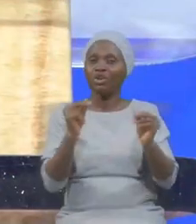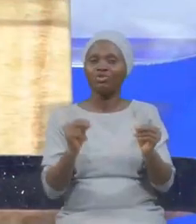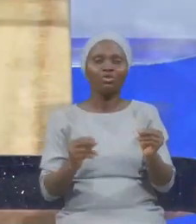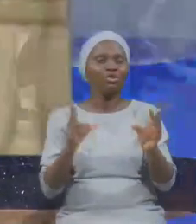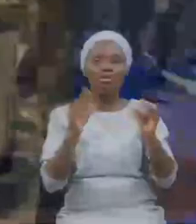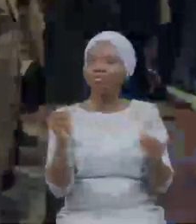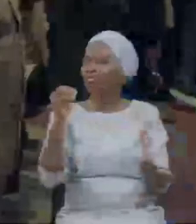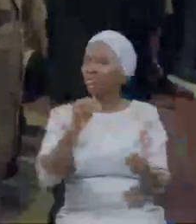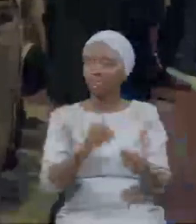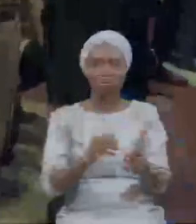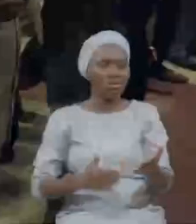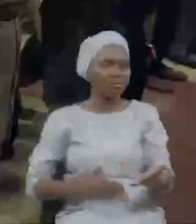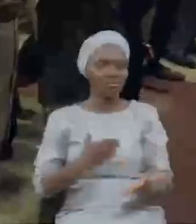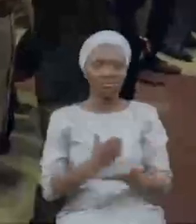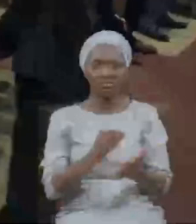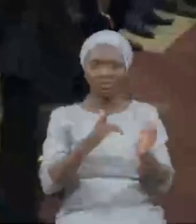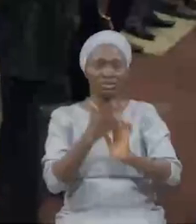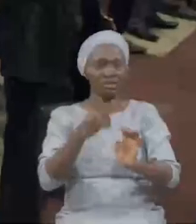Plus jamais de stérilité.